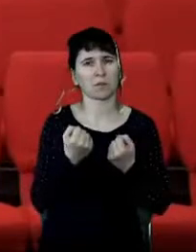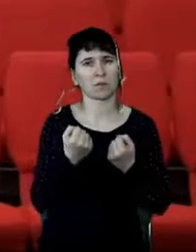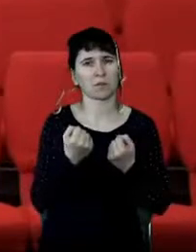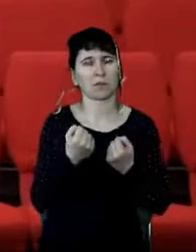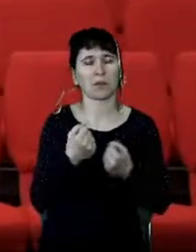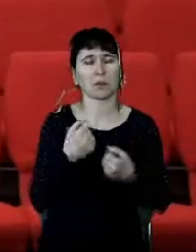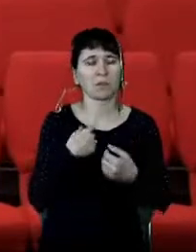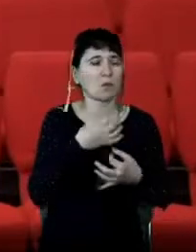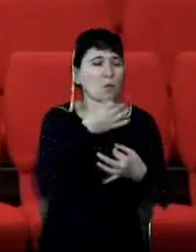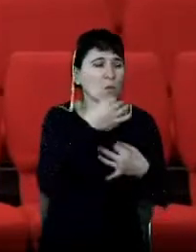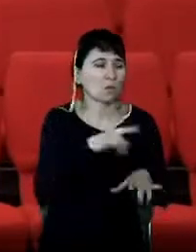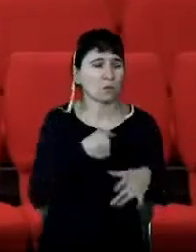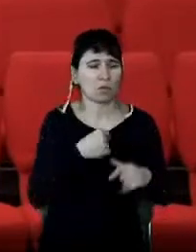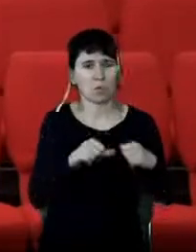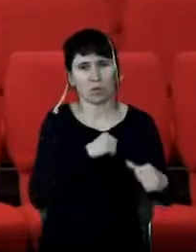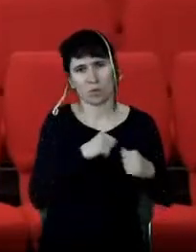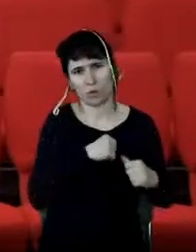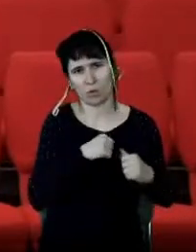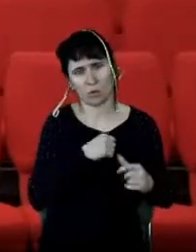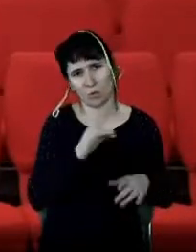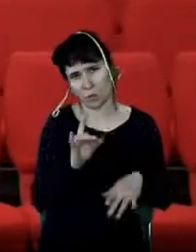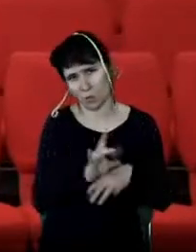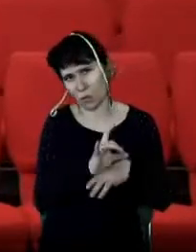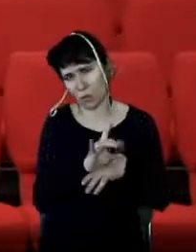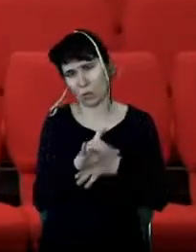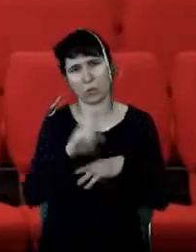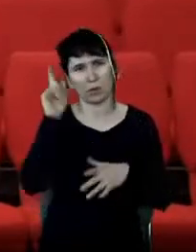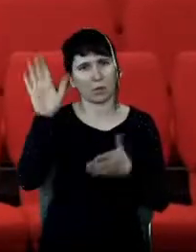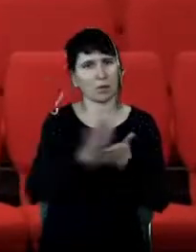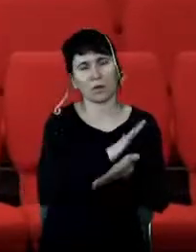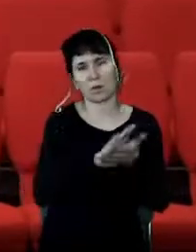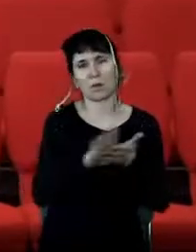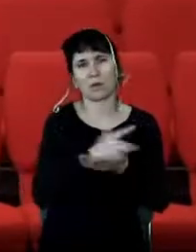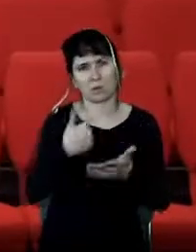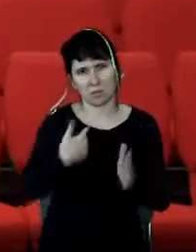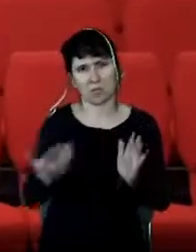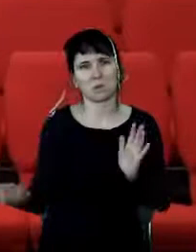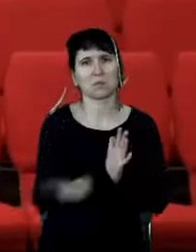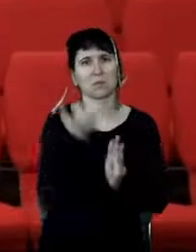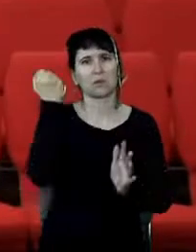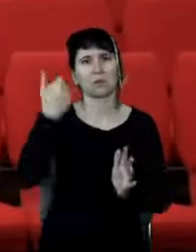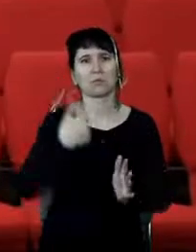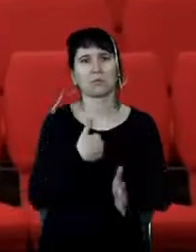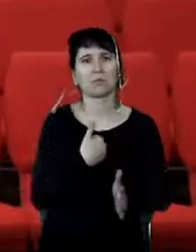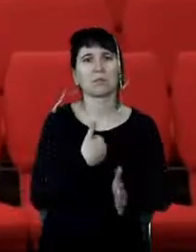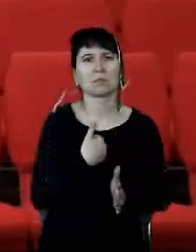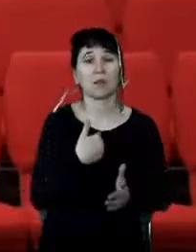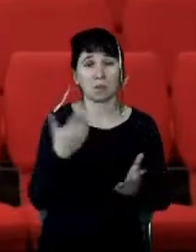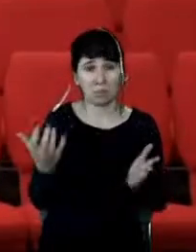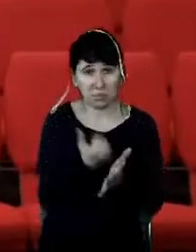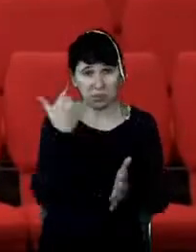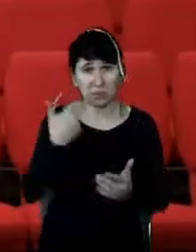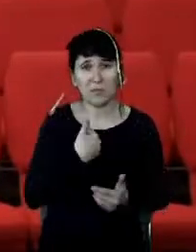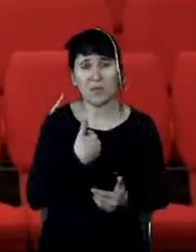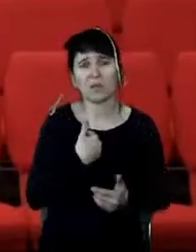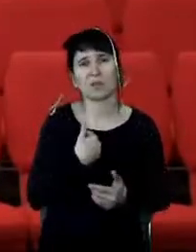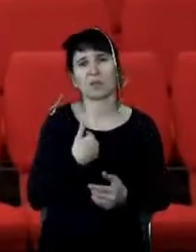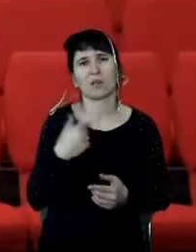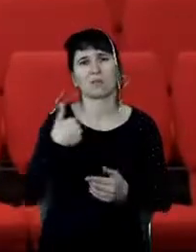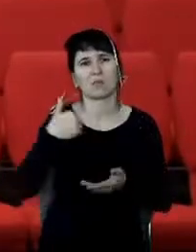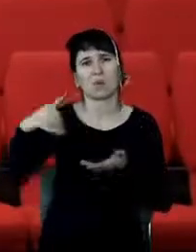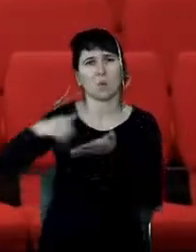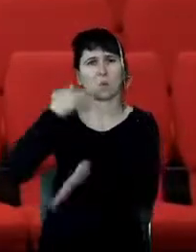з-поміж з наших гріхів Він купив, Він нас знайшов, Він шукав нас дуже довго, знайшов. Він буде боротися за нас. Він ніколи